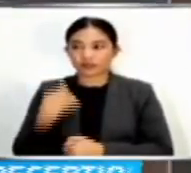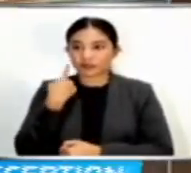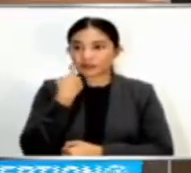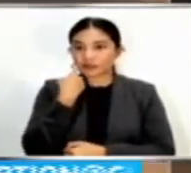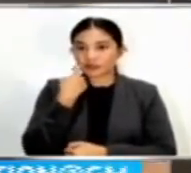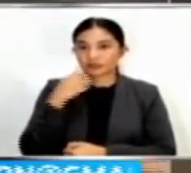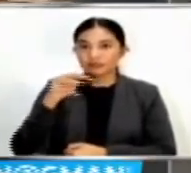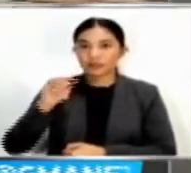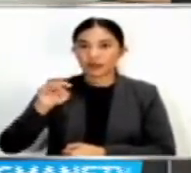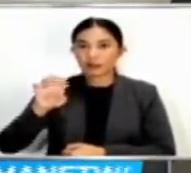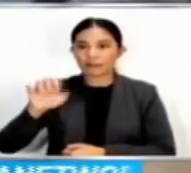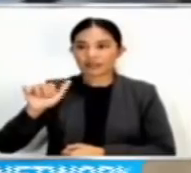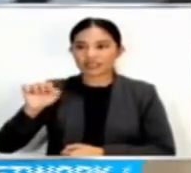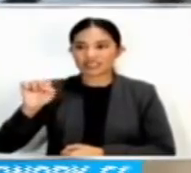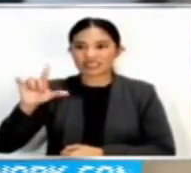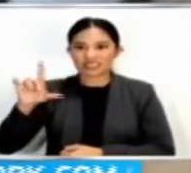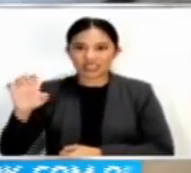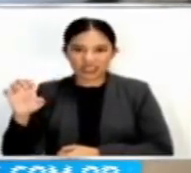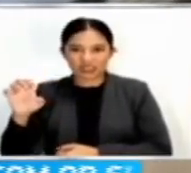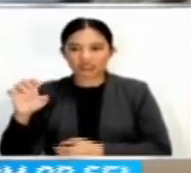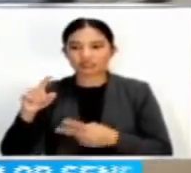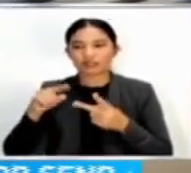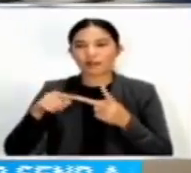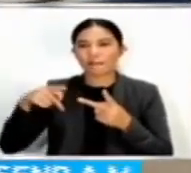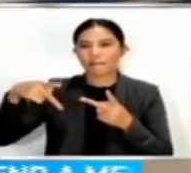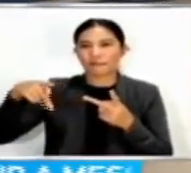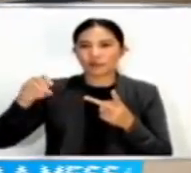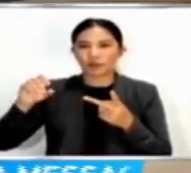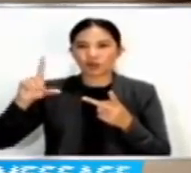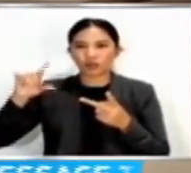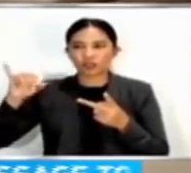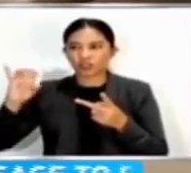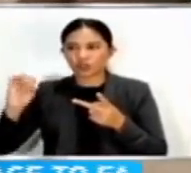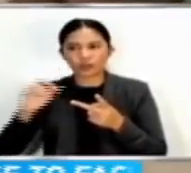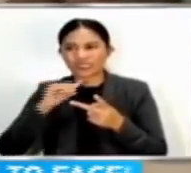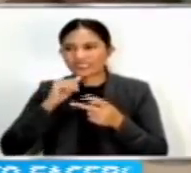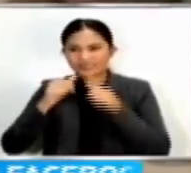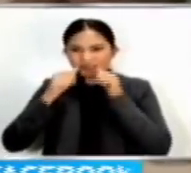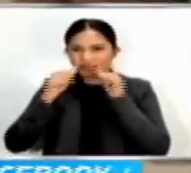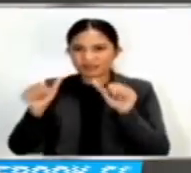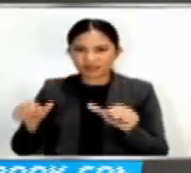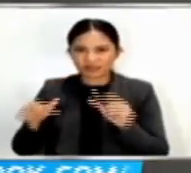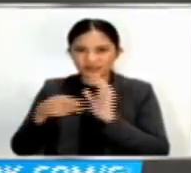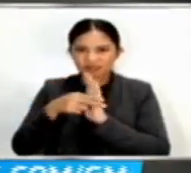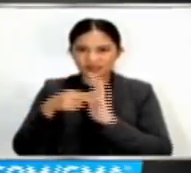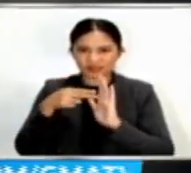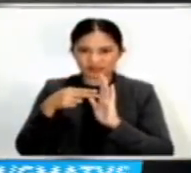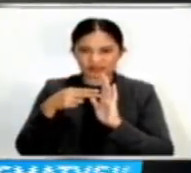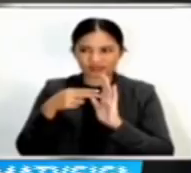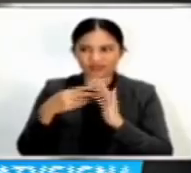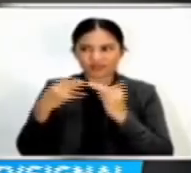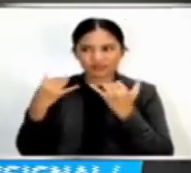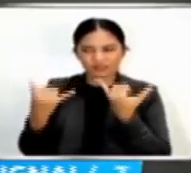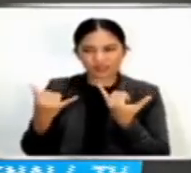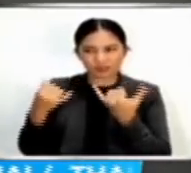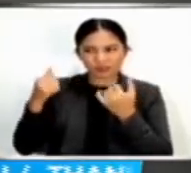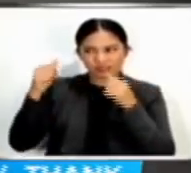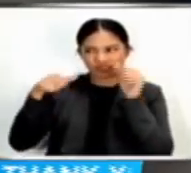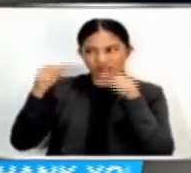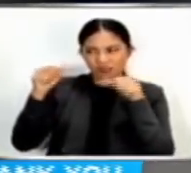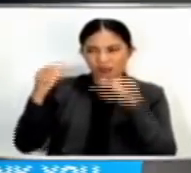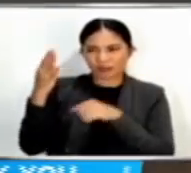natin ina-announce ang brand ng bakuna. Kaya nakapagtataka ngayon bakit